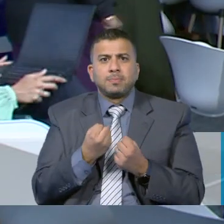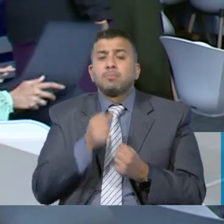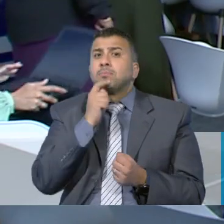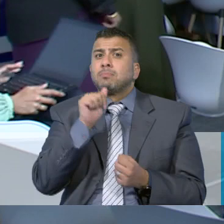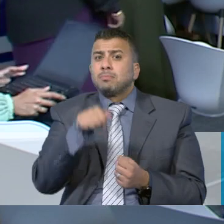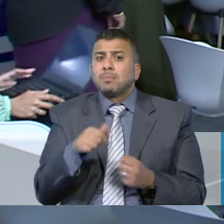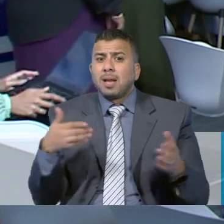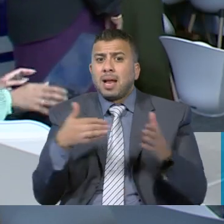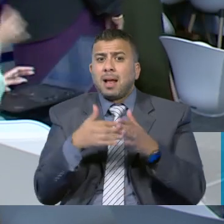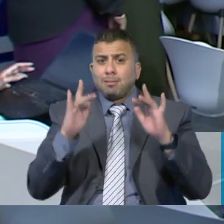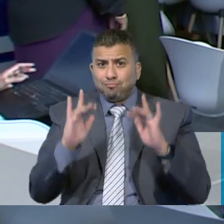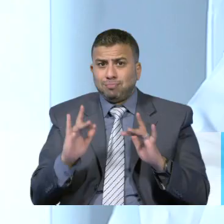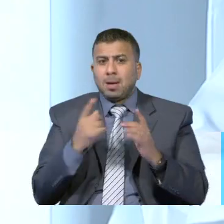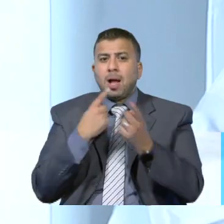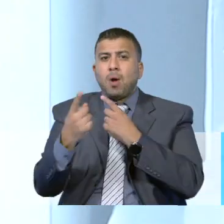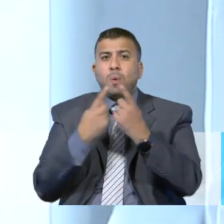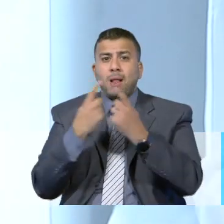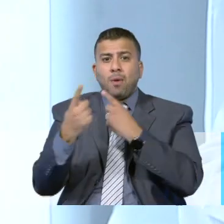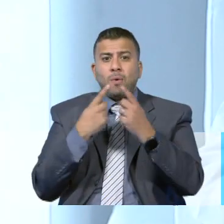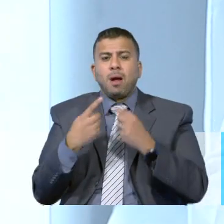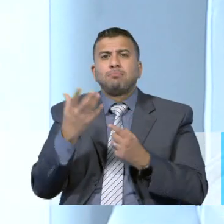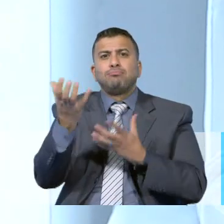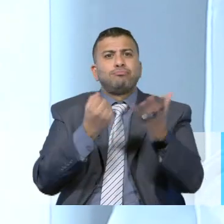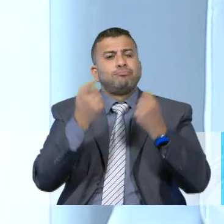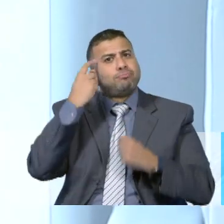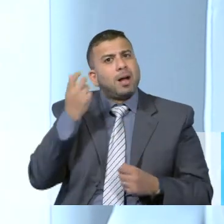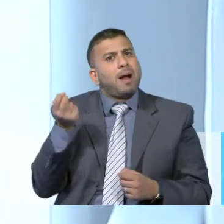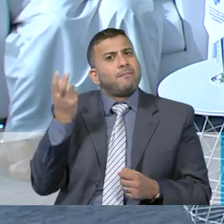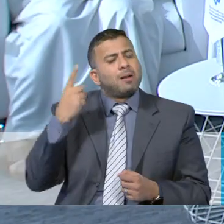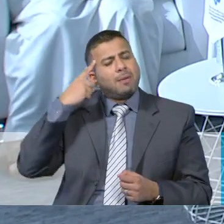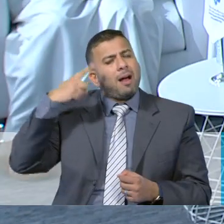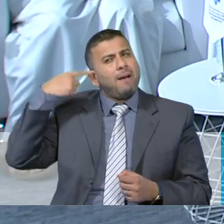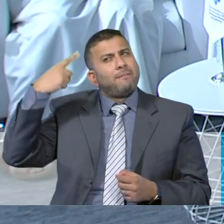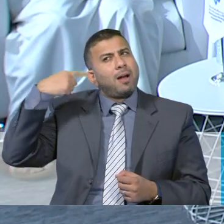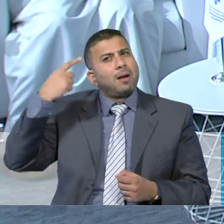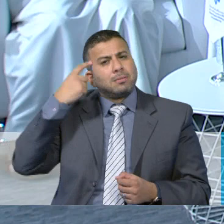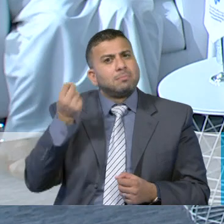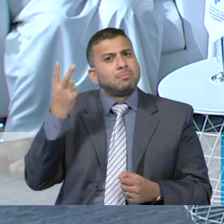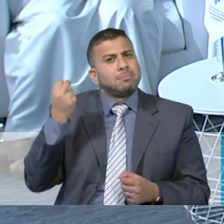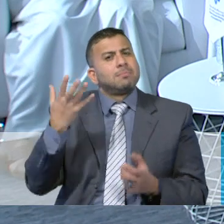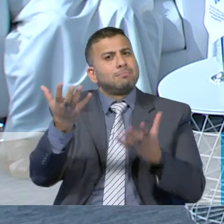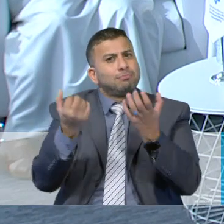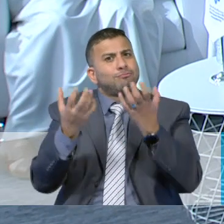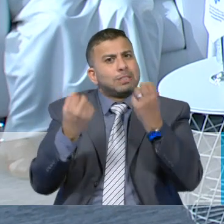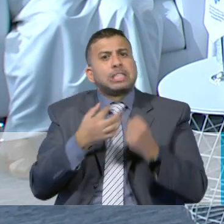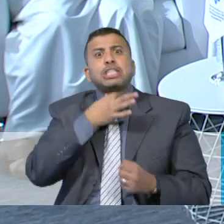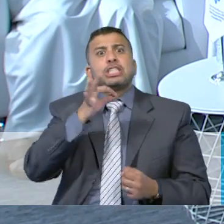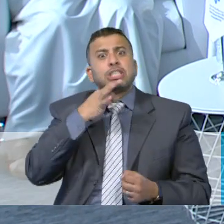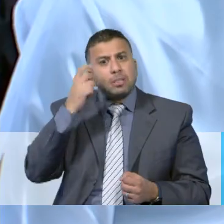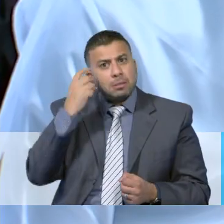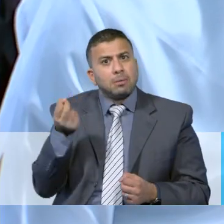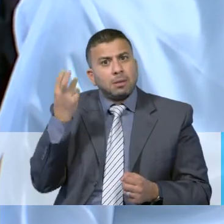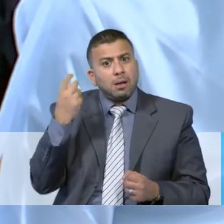وفي نهاية الجلسة الحوارية تم جمع المقترحات والأفكار التي تساعد في الخروج بمفاهيم